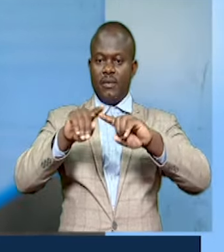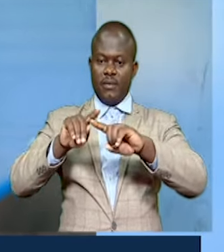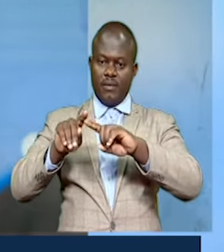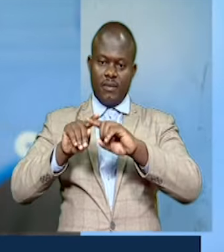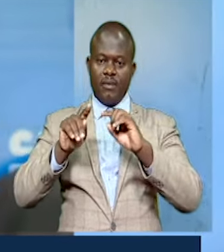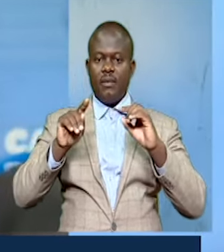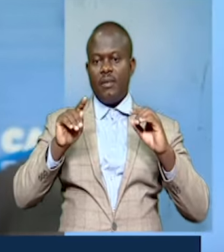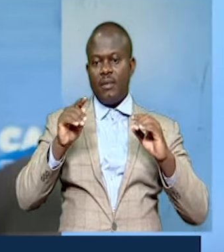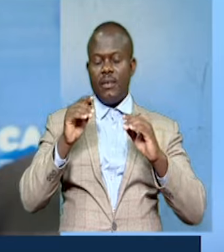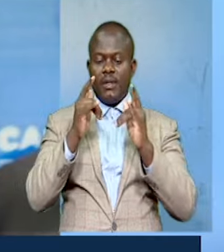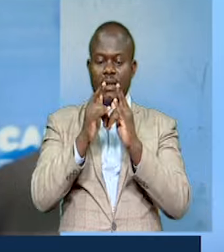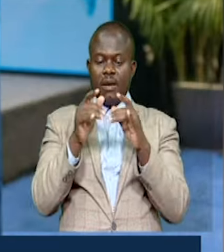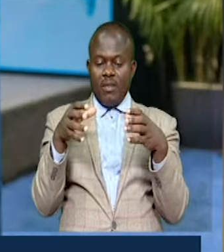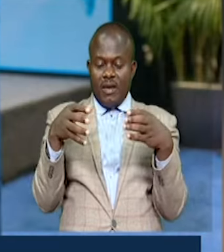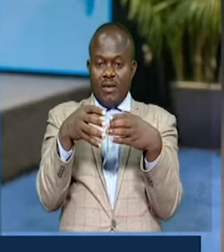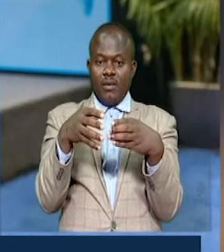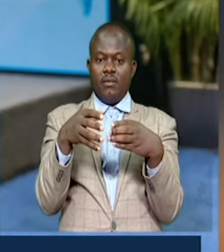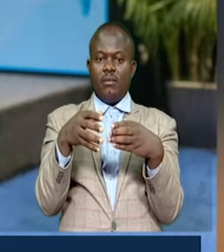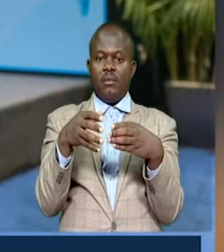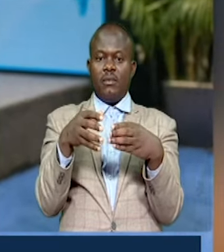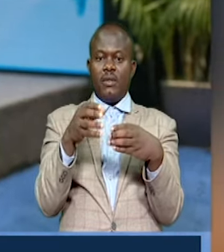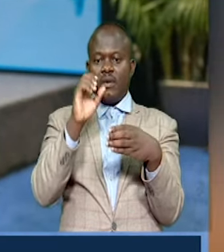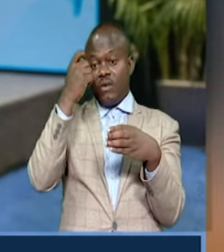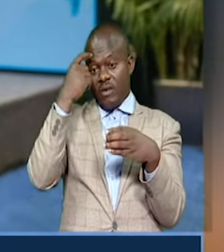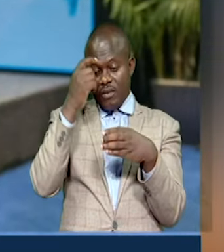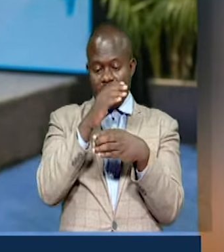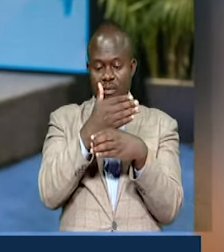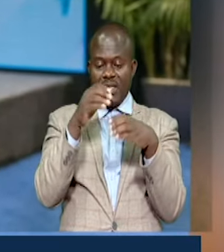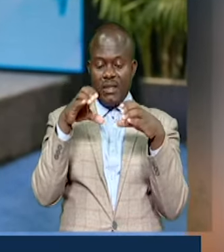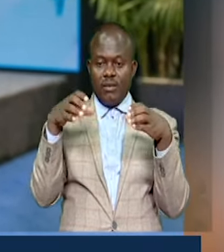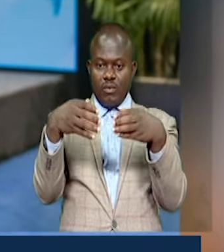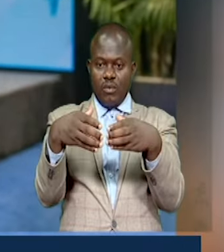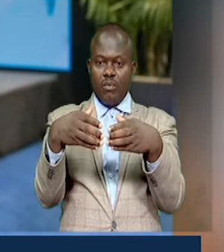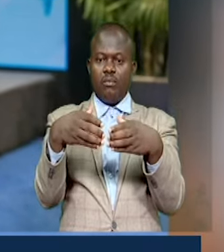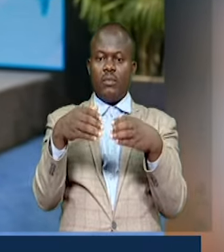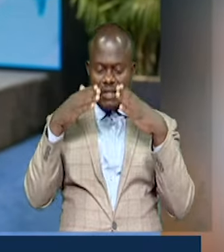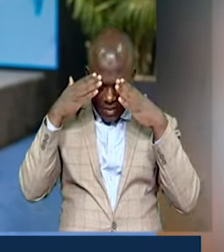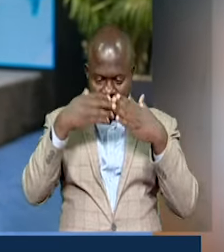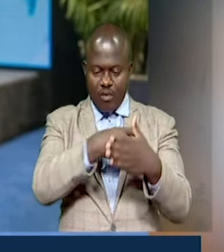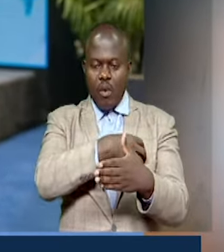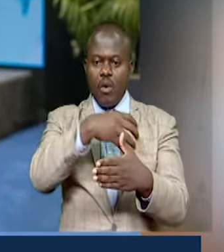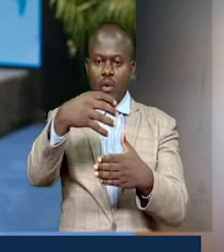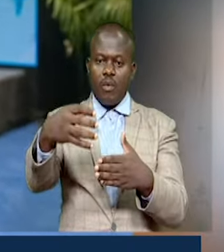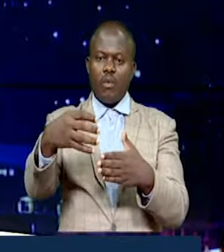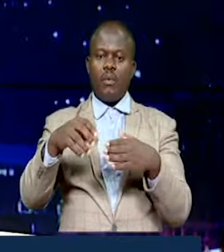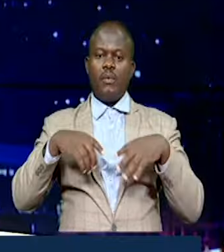Uyu mwiherero uri kwibanda ku kugera ku ntego z'igihugu mu bukungu ndetse n'imibereho myiza y'abaturage.